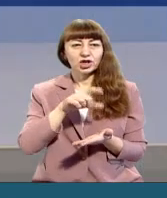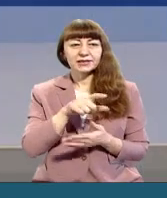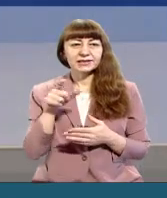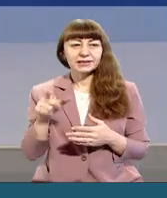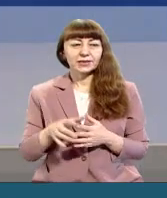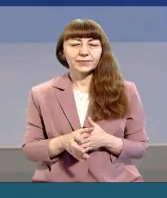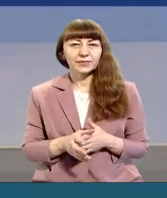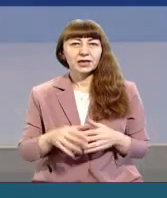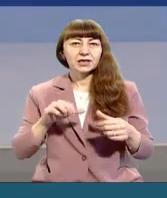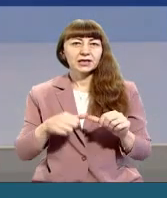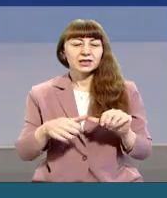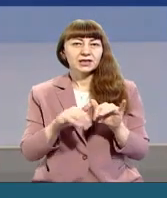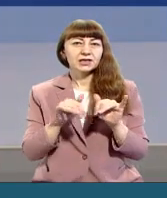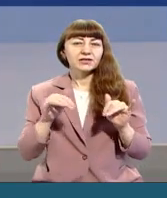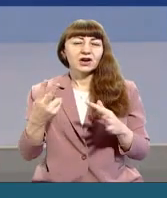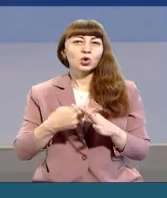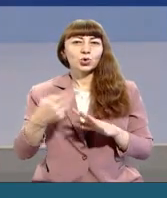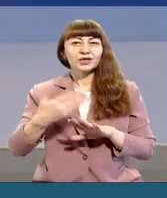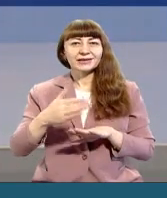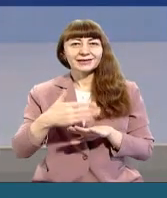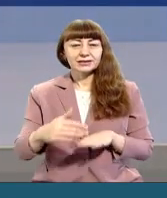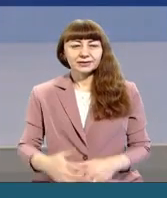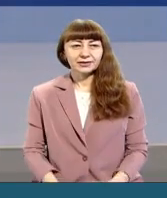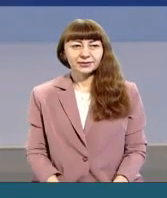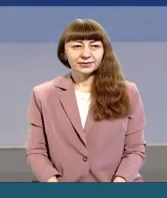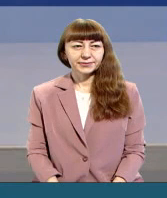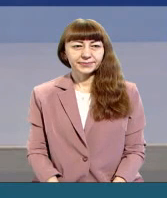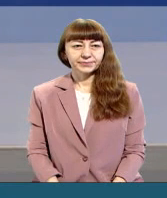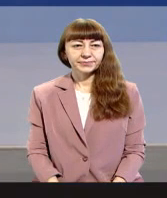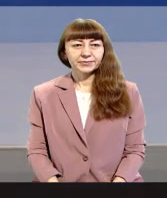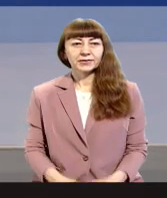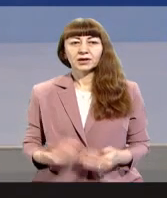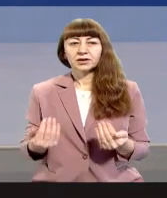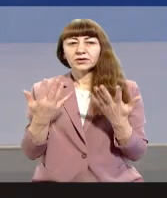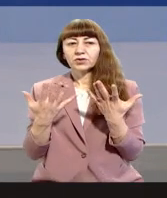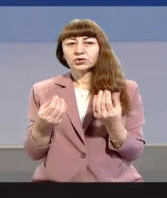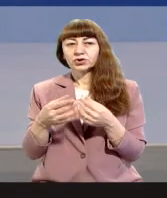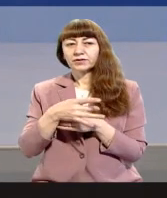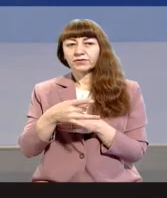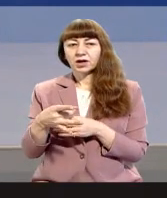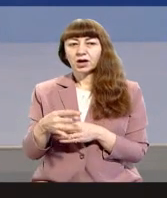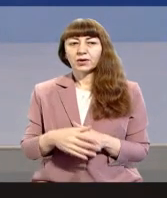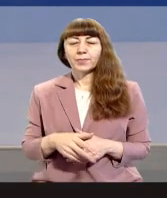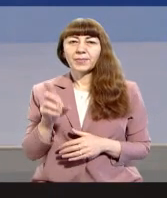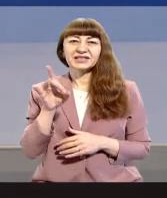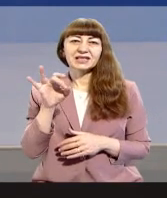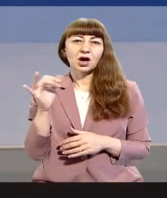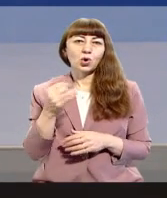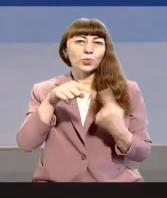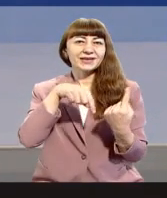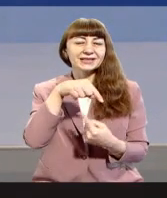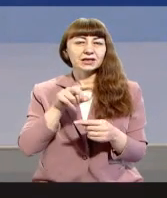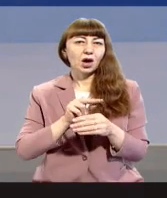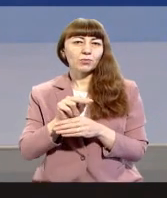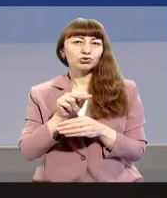қарқынды. По бастау бизнесу на сегодняшний день обучается 43 человека. Бүгінгі таңда ауданда бастау бизнес жобасы бойынша 43 адам